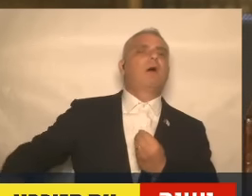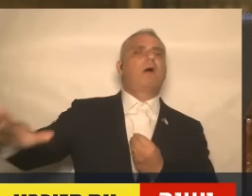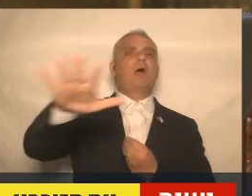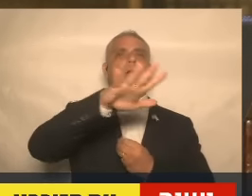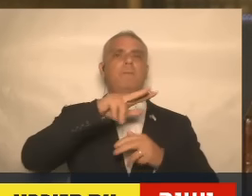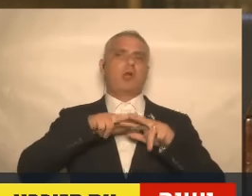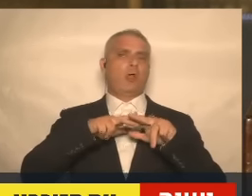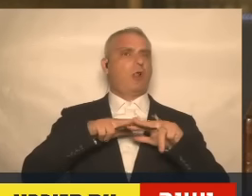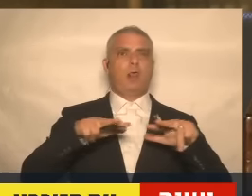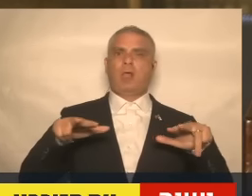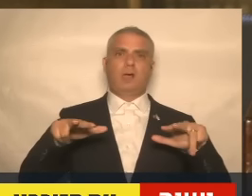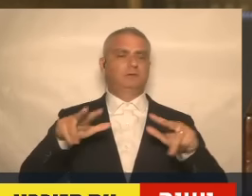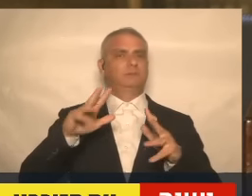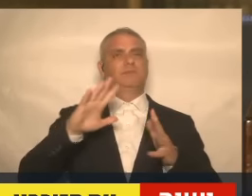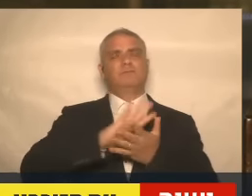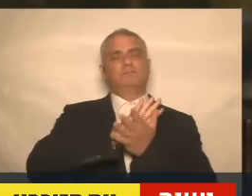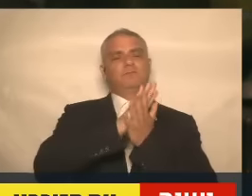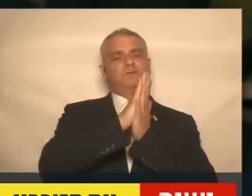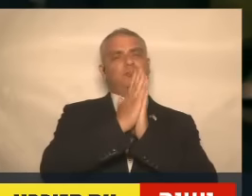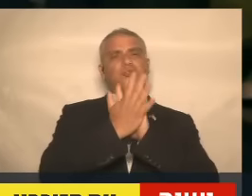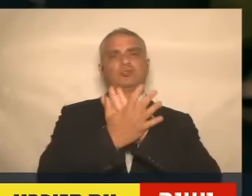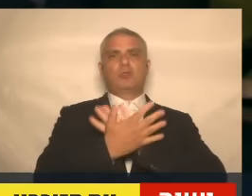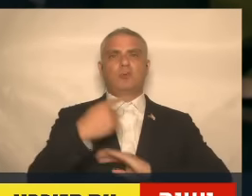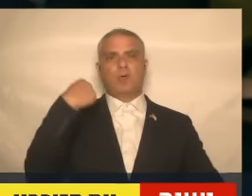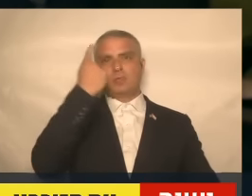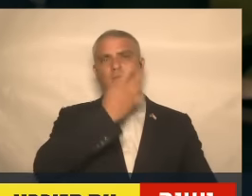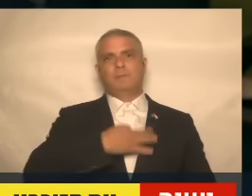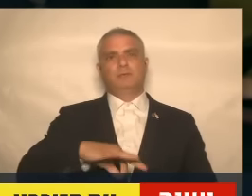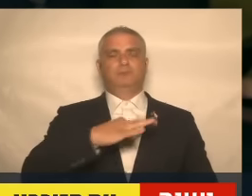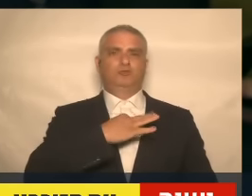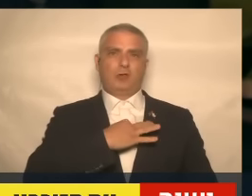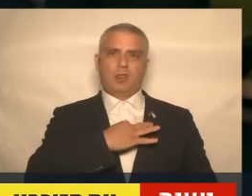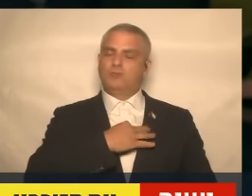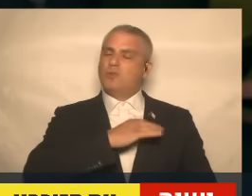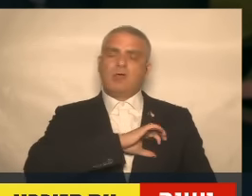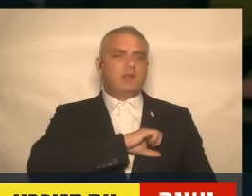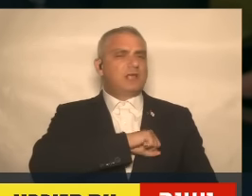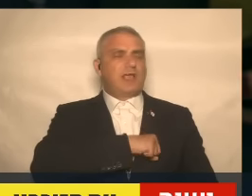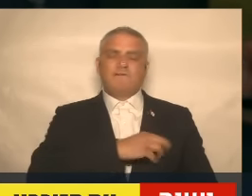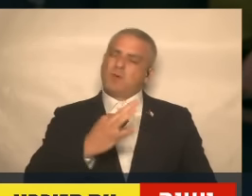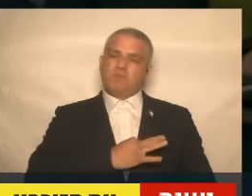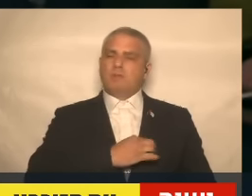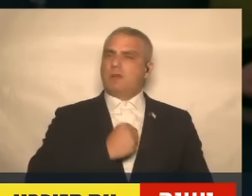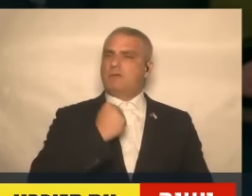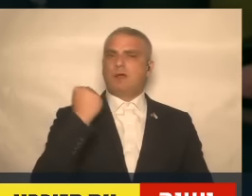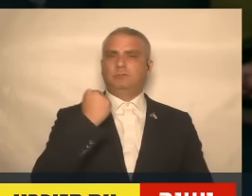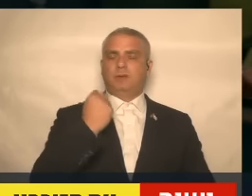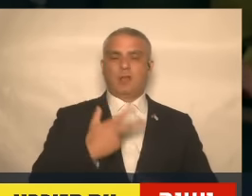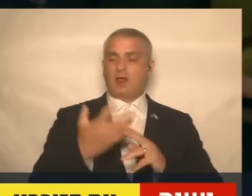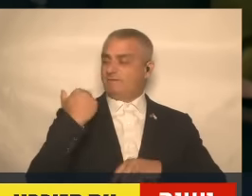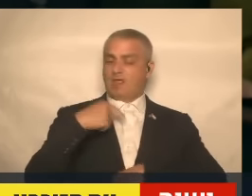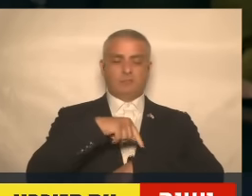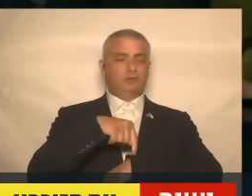רחבי הארץ ושינו את פניה, את פנינו. הכאב מכה בעוצמה. רק לפני